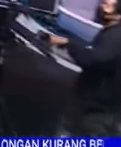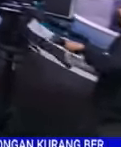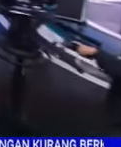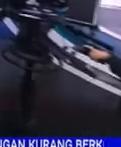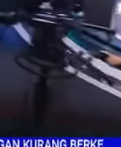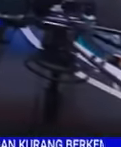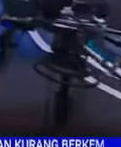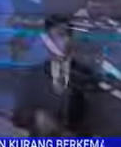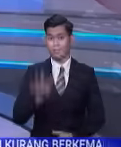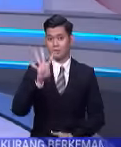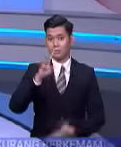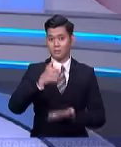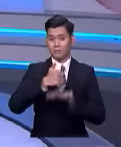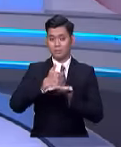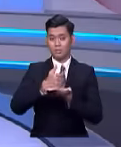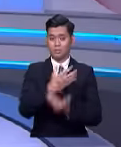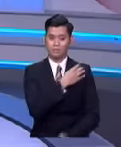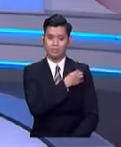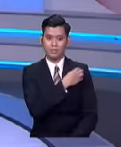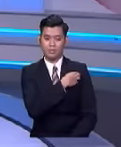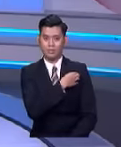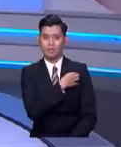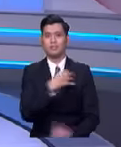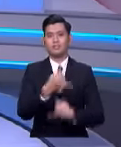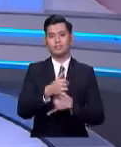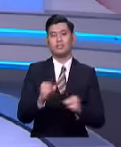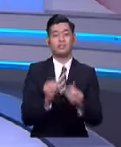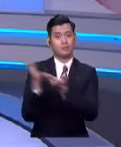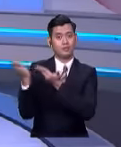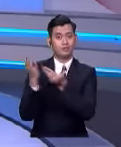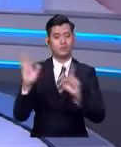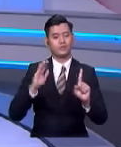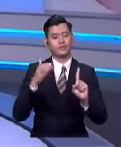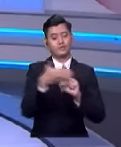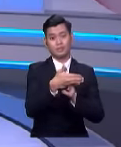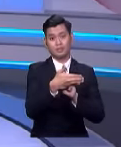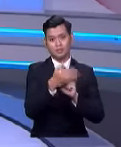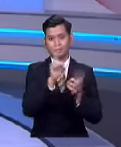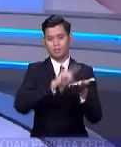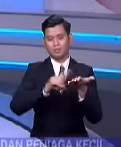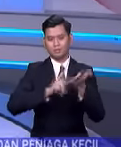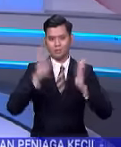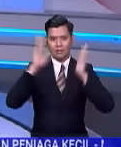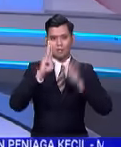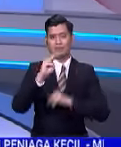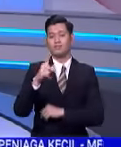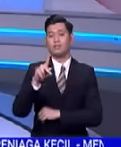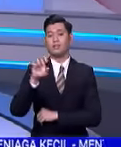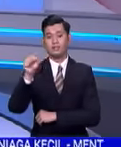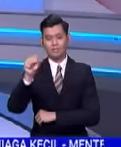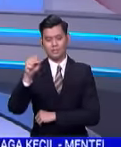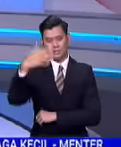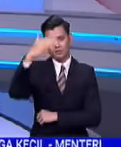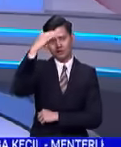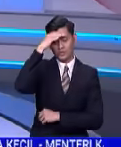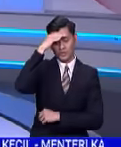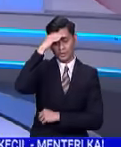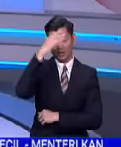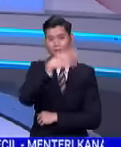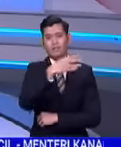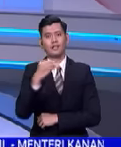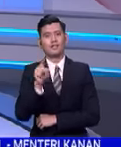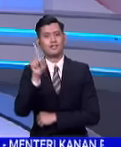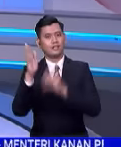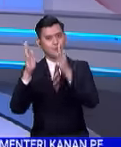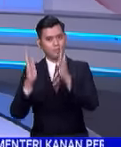Empat penolong pegawai penguatkuasa Jabatan Perkhidmatan Kuarantin dan Pemeriksaan Malaysia Makis Johor serta seorang pengurus